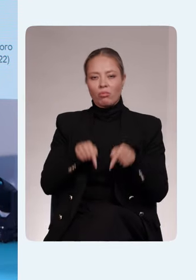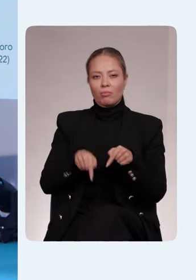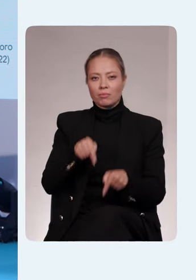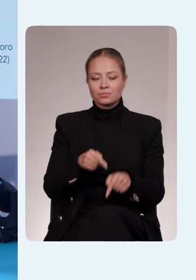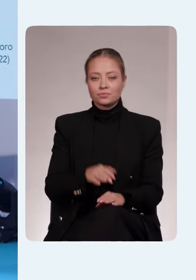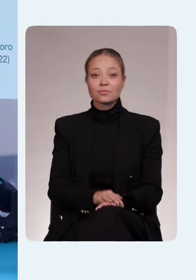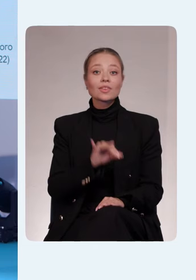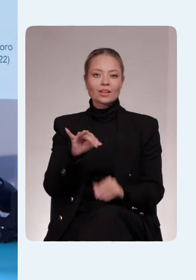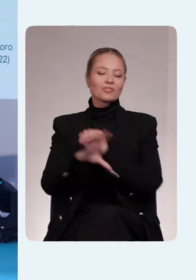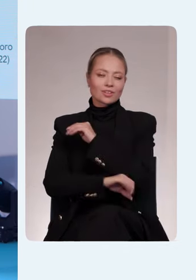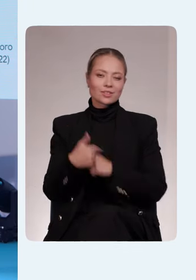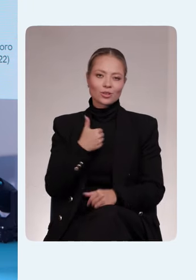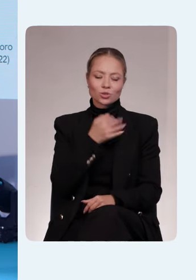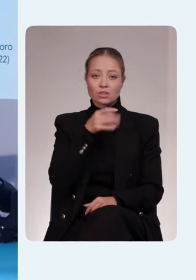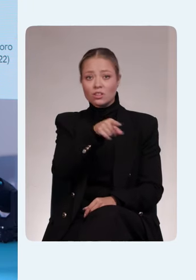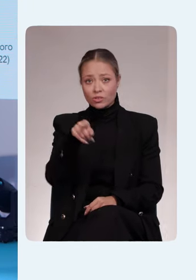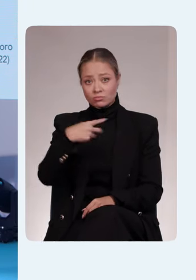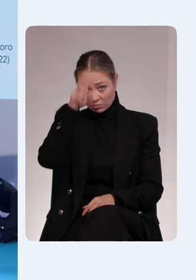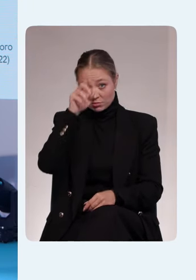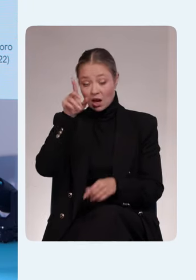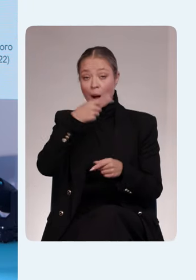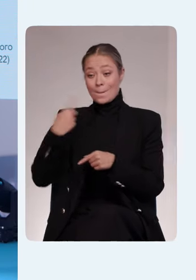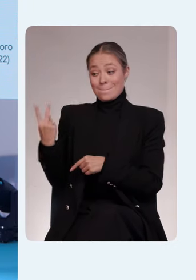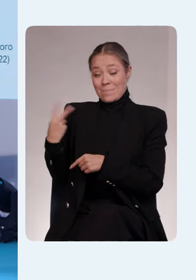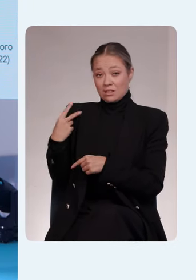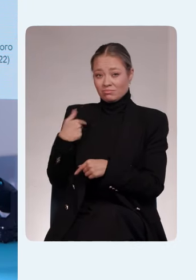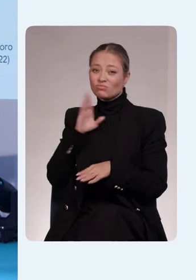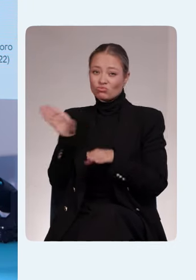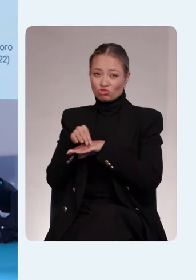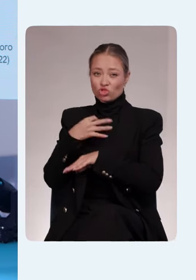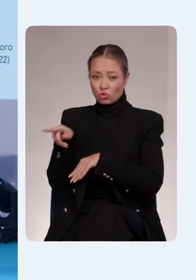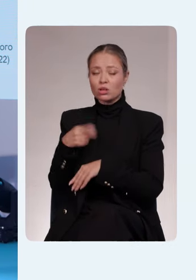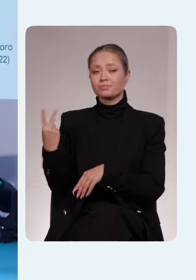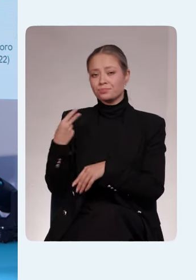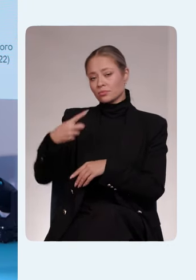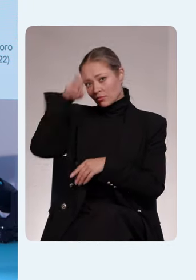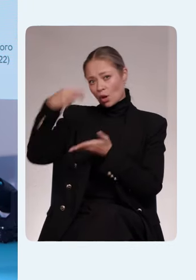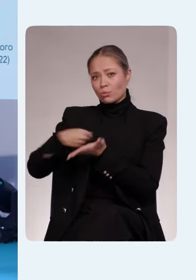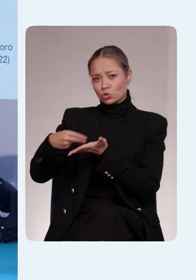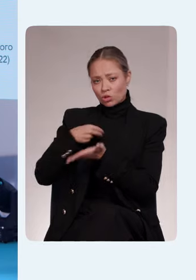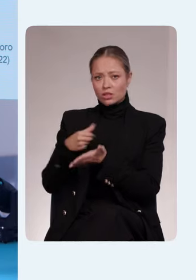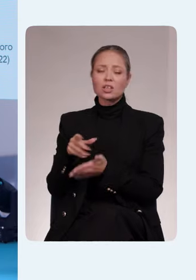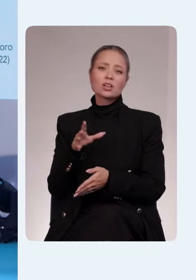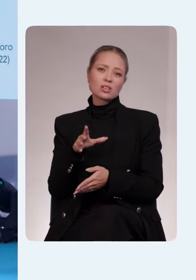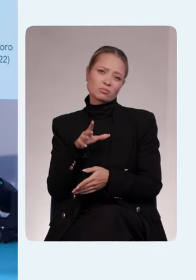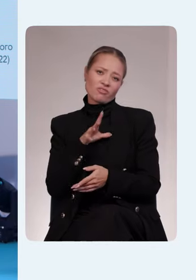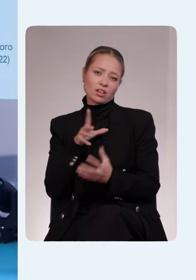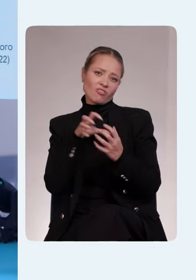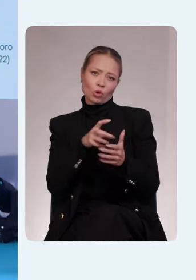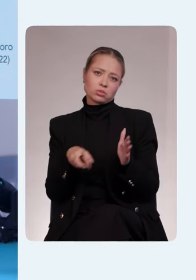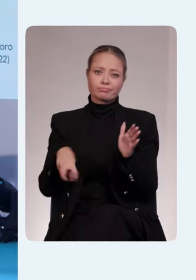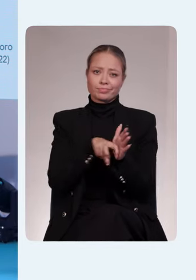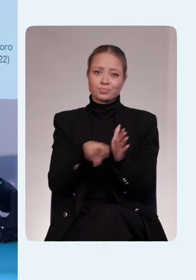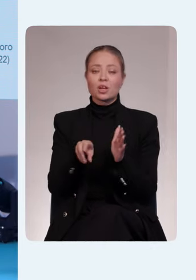И под конец, смотрите, мы бюджетники, и мы едем на автобусах. И часто бывает такое, что мы с женой заходим в автобус, а там